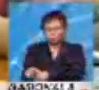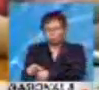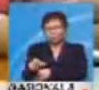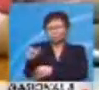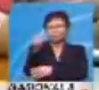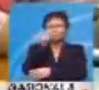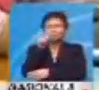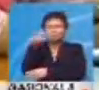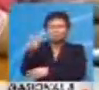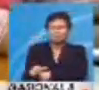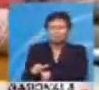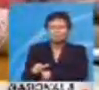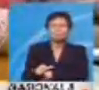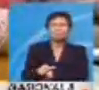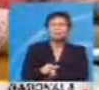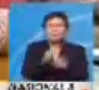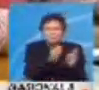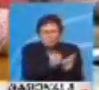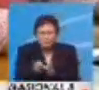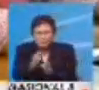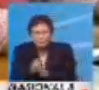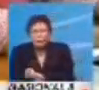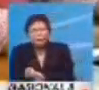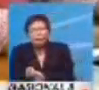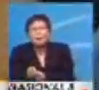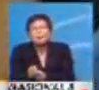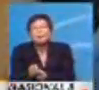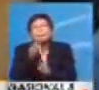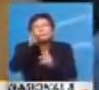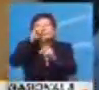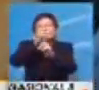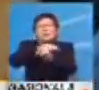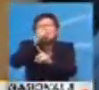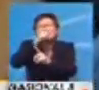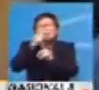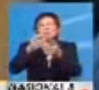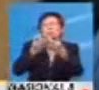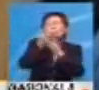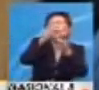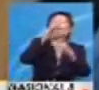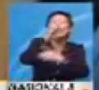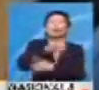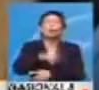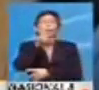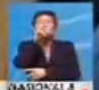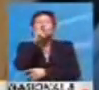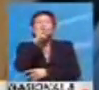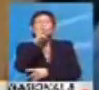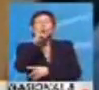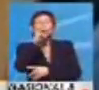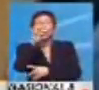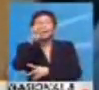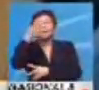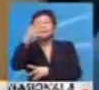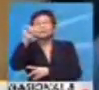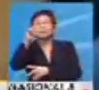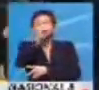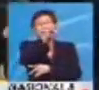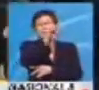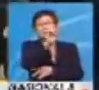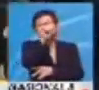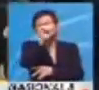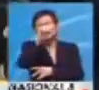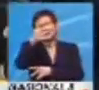mangsa sukses menggunakan modus operasi menyapa bangsa menelusi laman sosial WeChat Facebook dan Instagram untuk merangkap